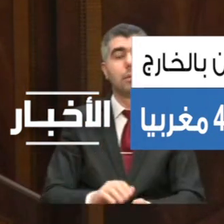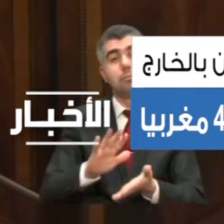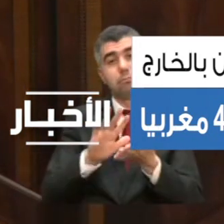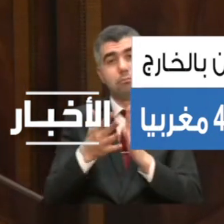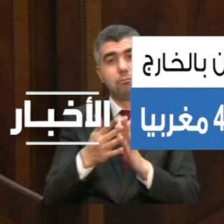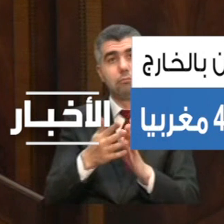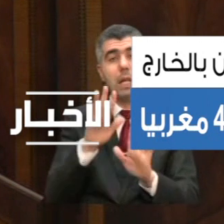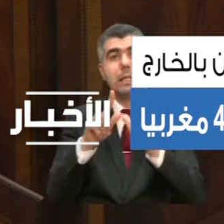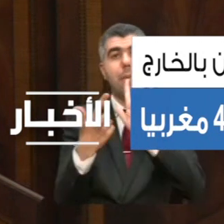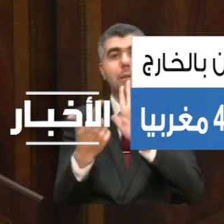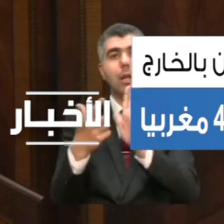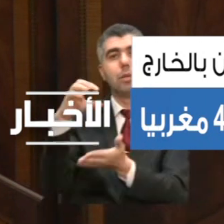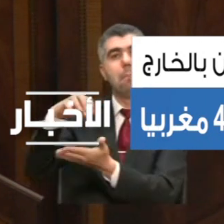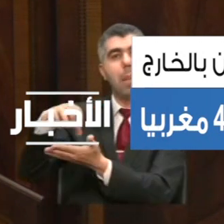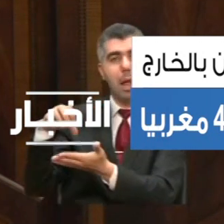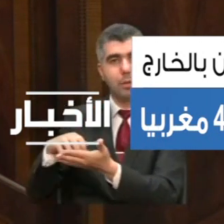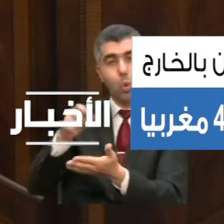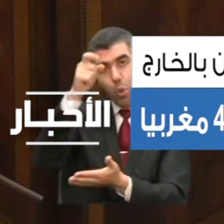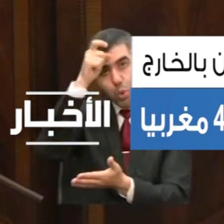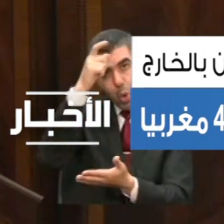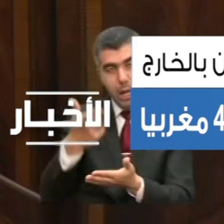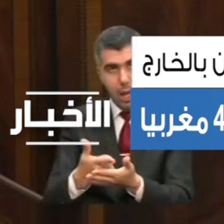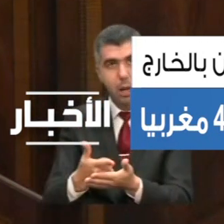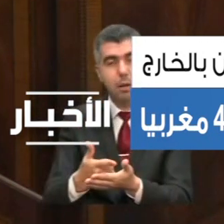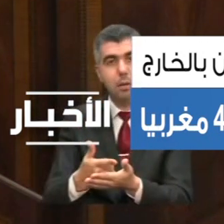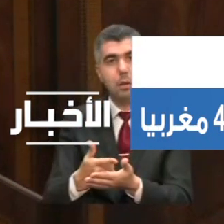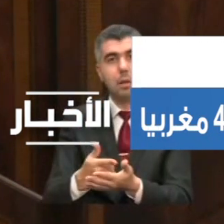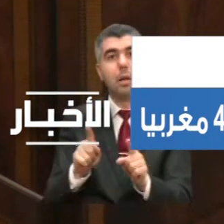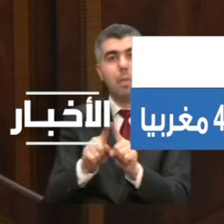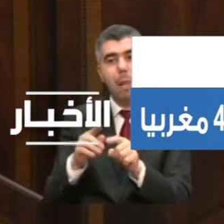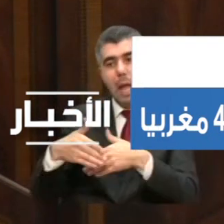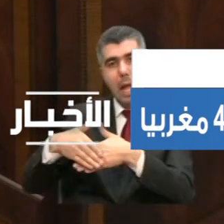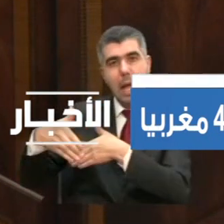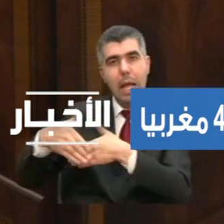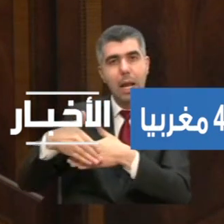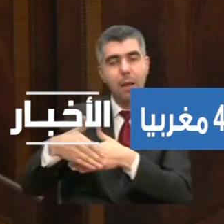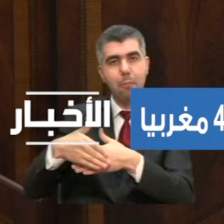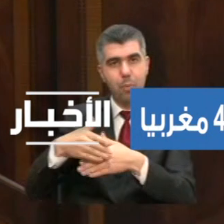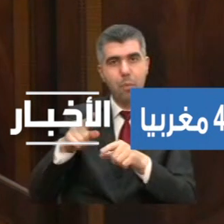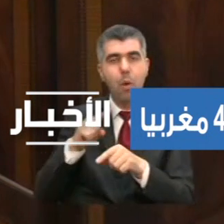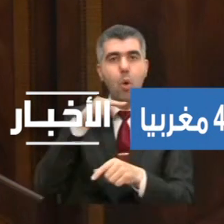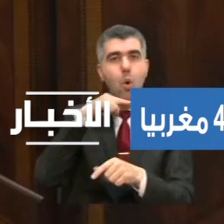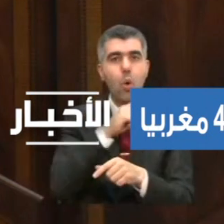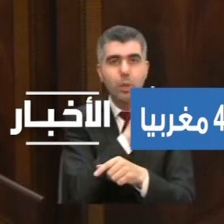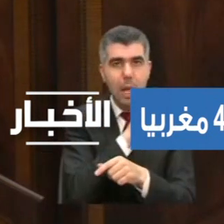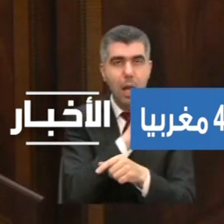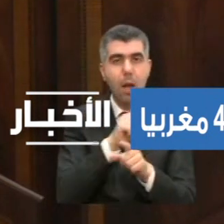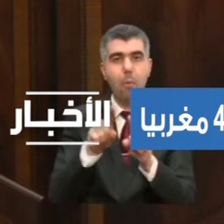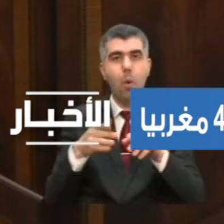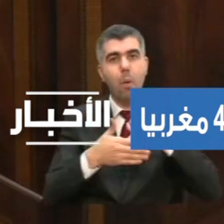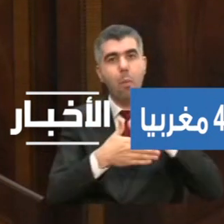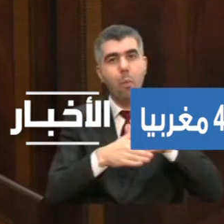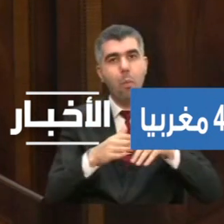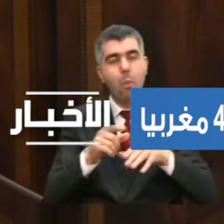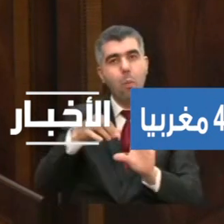من 17 دولة، هي تركيا، صربيا، هنغاريا، النمسا، موريتانيا، تونس،